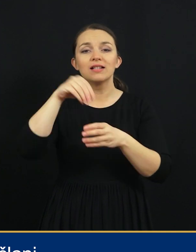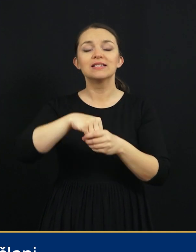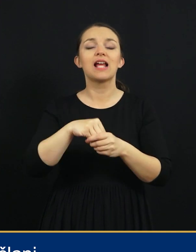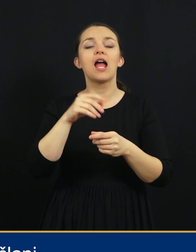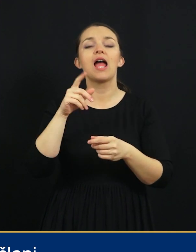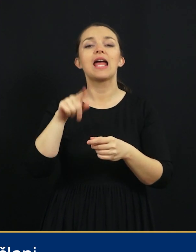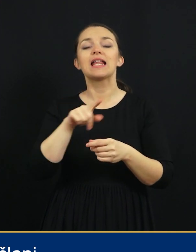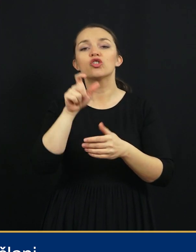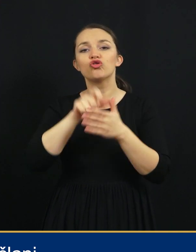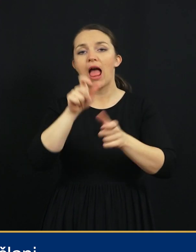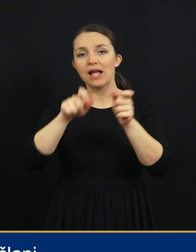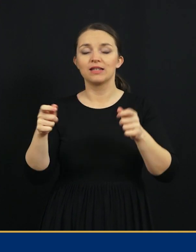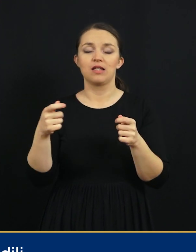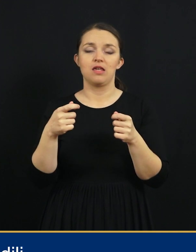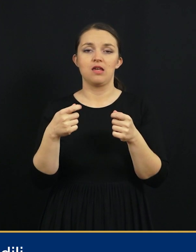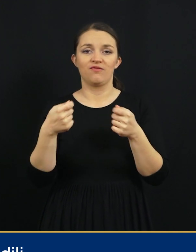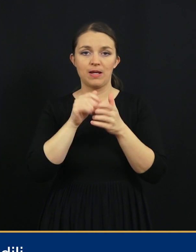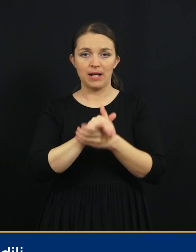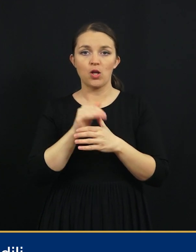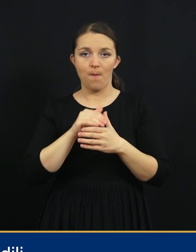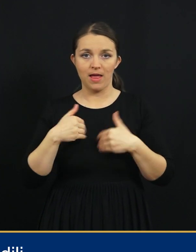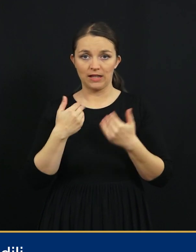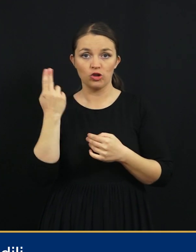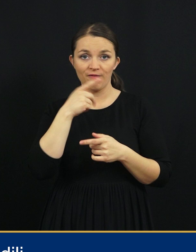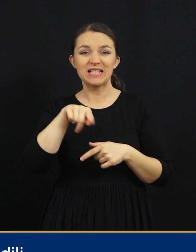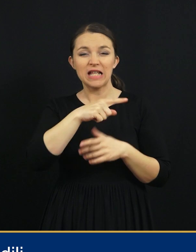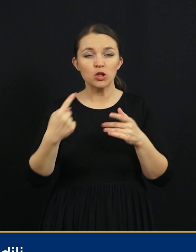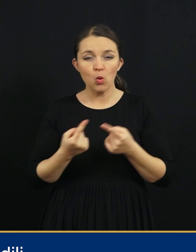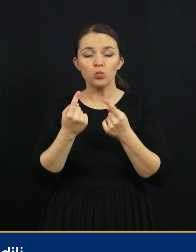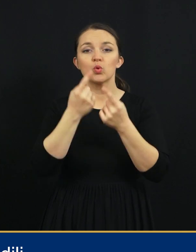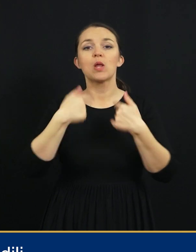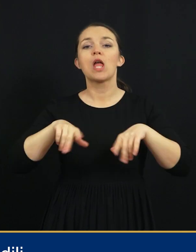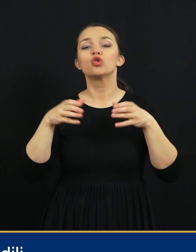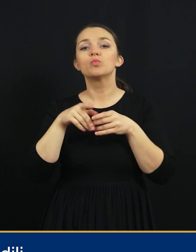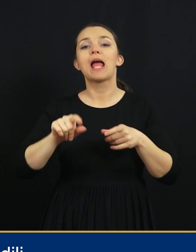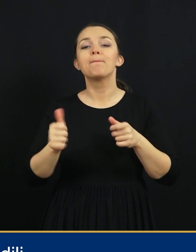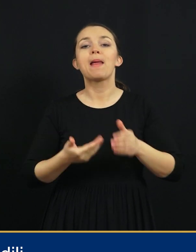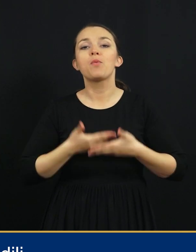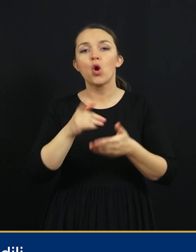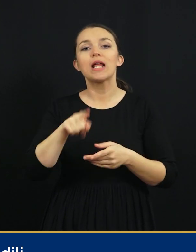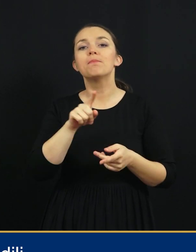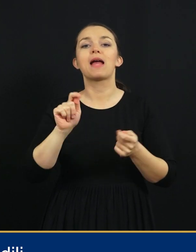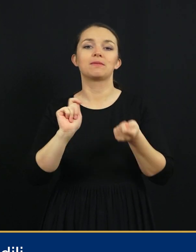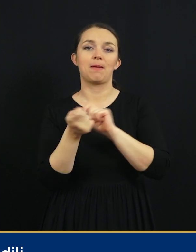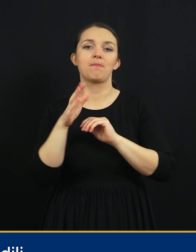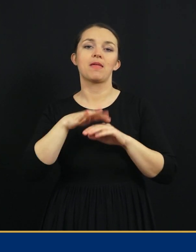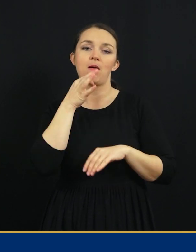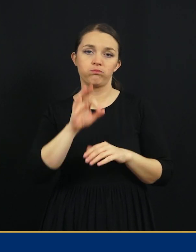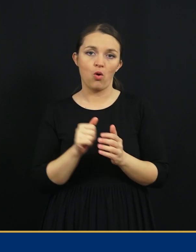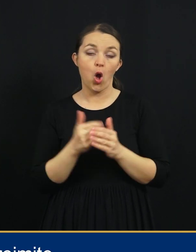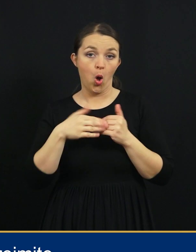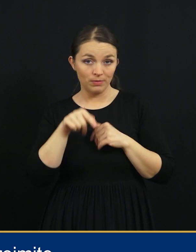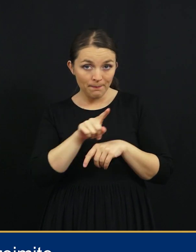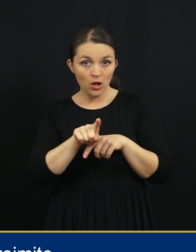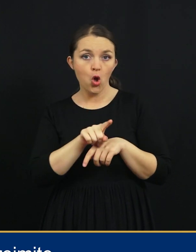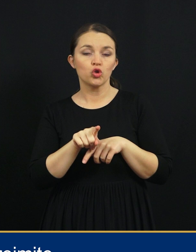Zveze prijateljev mladine Slovenije, ste v naši družbi spodbudili ta preporod in spremembe na bolje. Ob